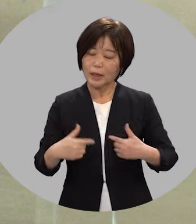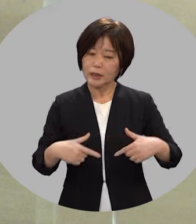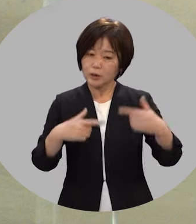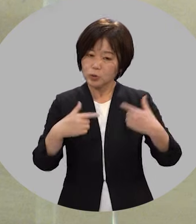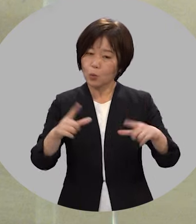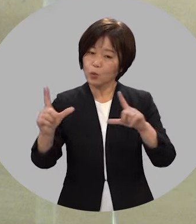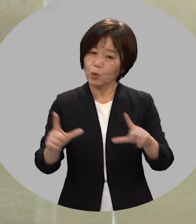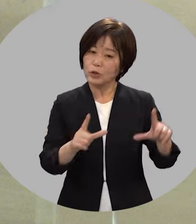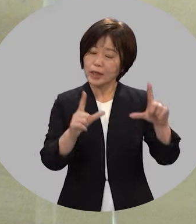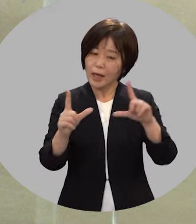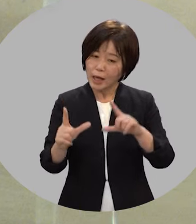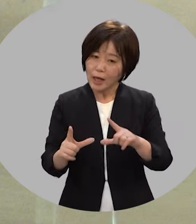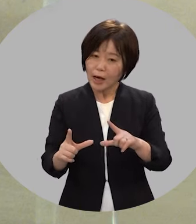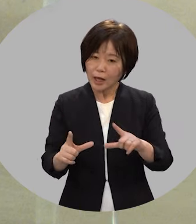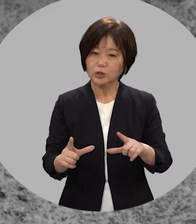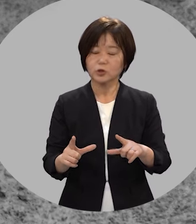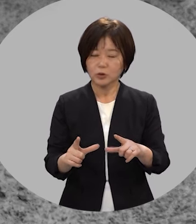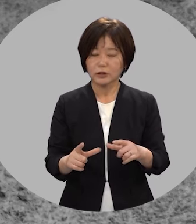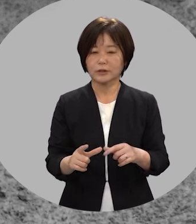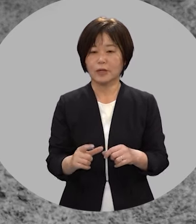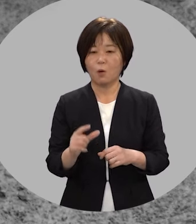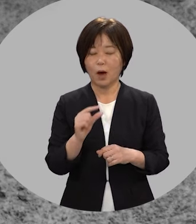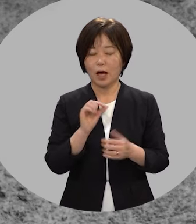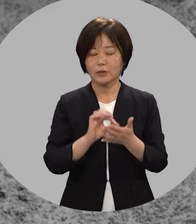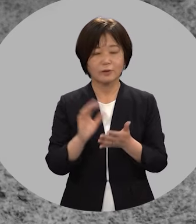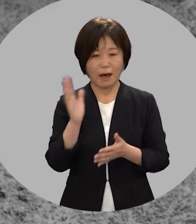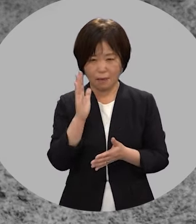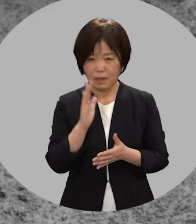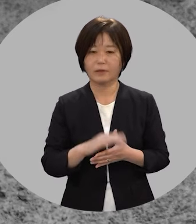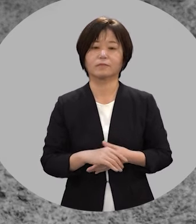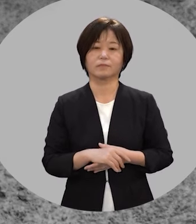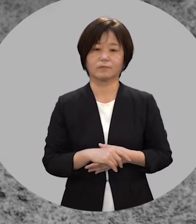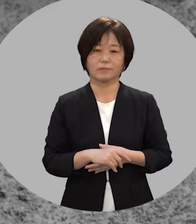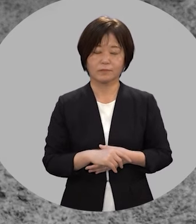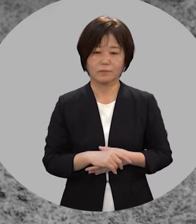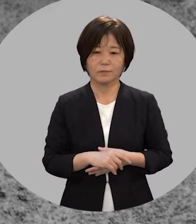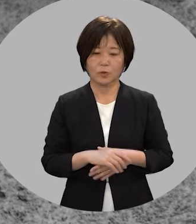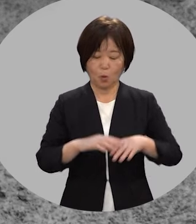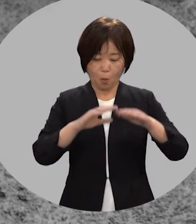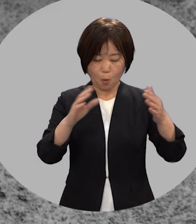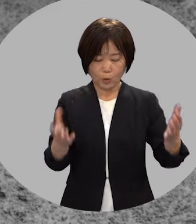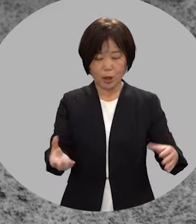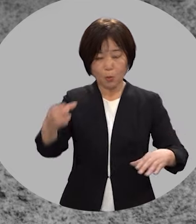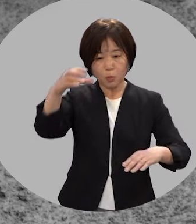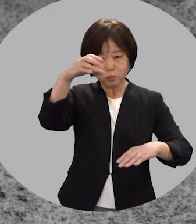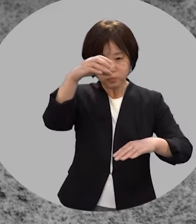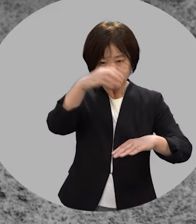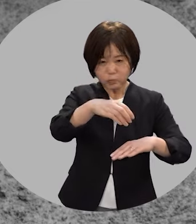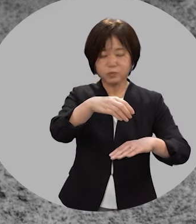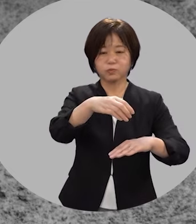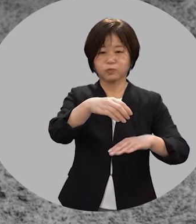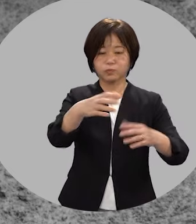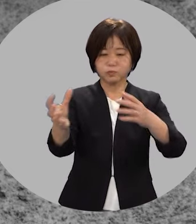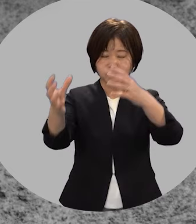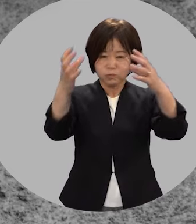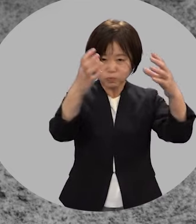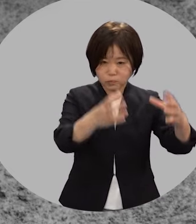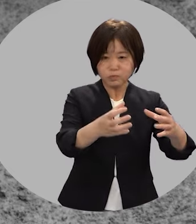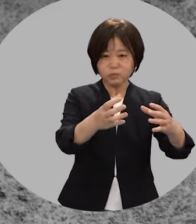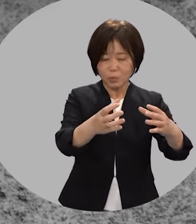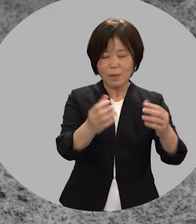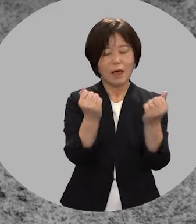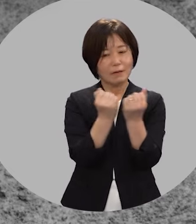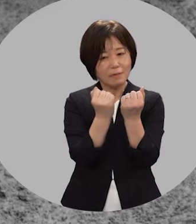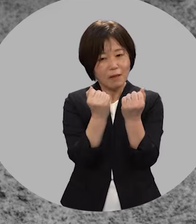用できなくするという意味があります。おそらくこの方形周公墓の上に建てる風習にあたって儀礼的な